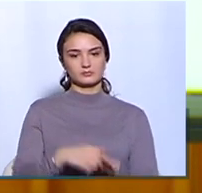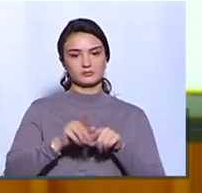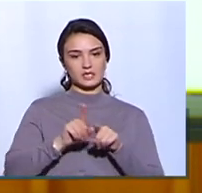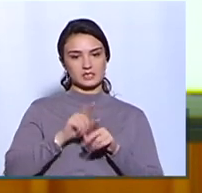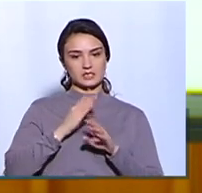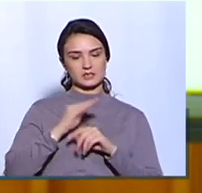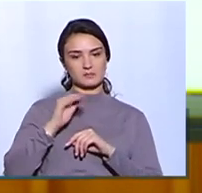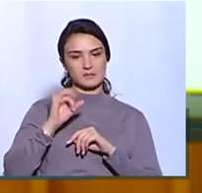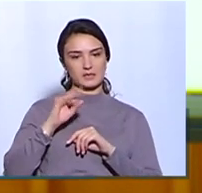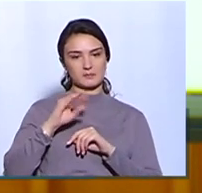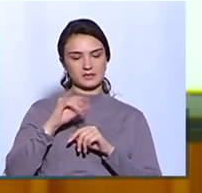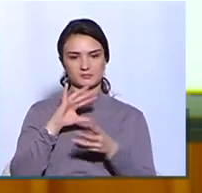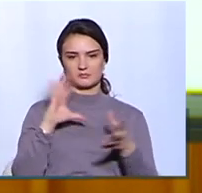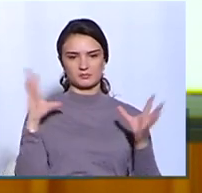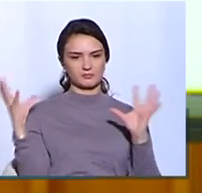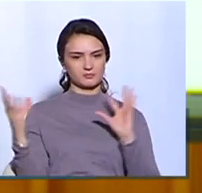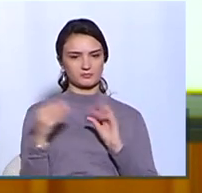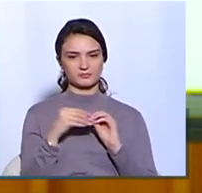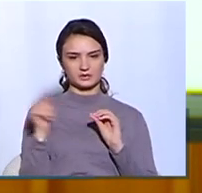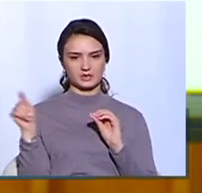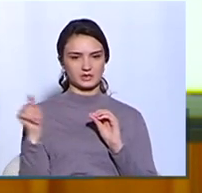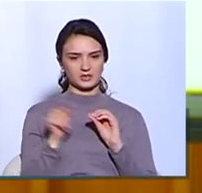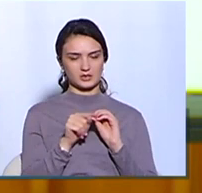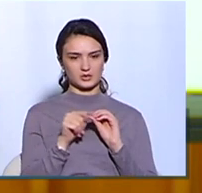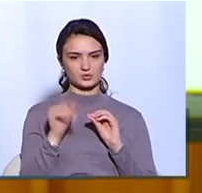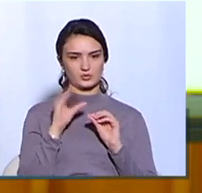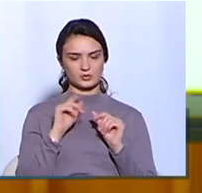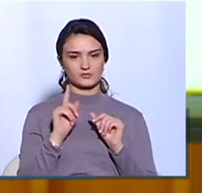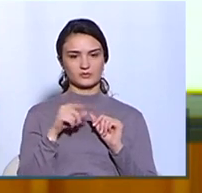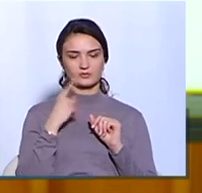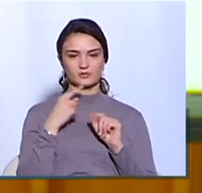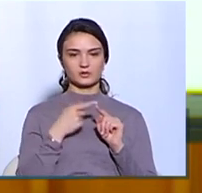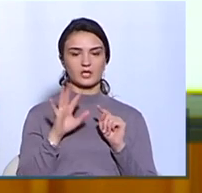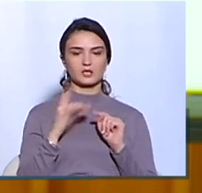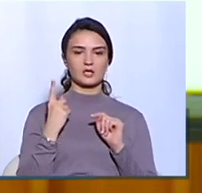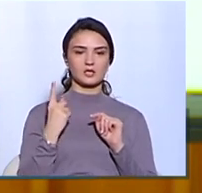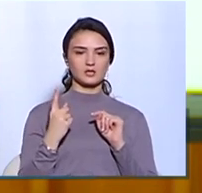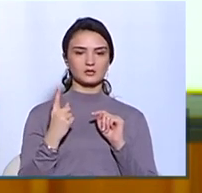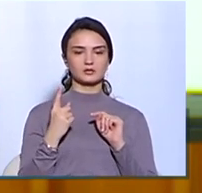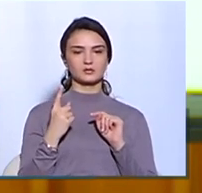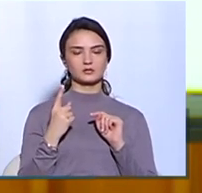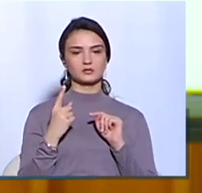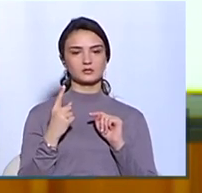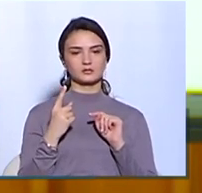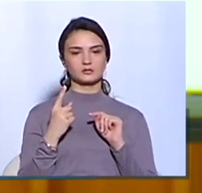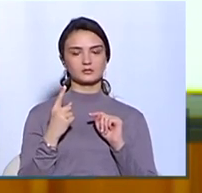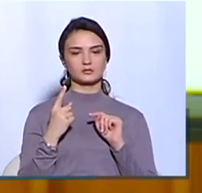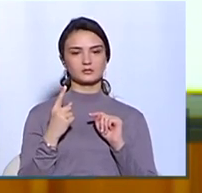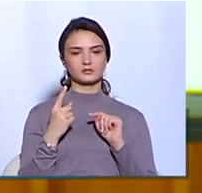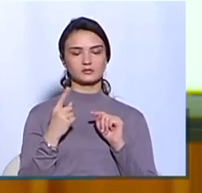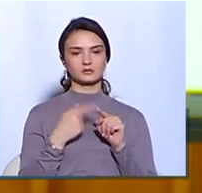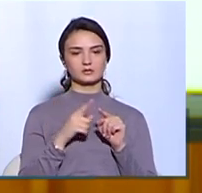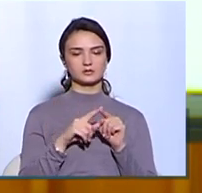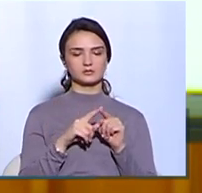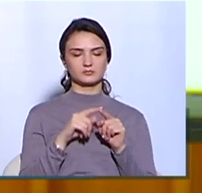ასეთი ფერმენტები და მთელი ციკლია აქა. ახლა რომ დავასახელოთ, არა ერთი და აი მეთილ ტეტრაფოლატ რედუქტაზა